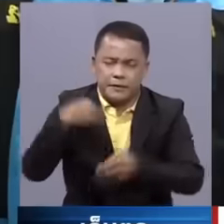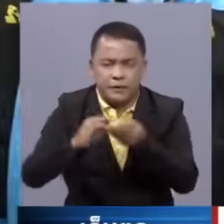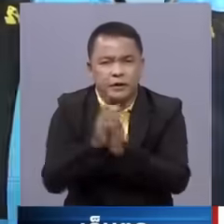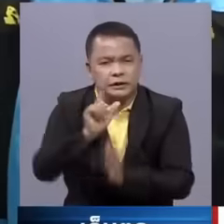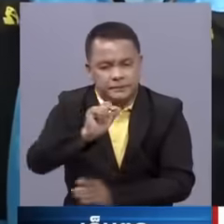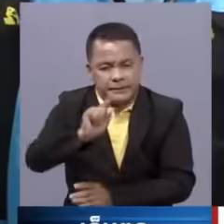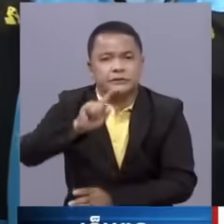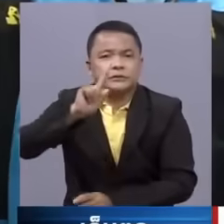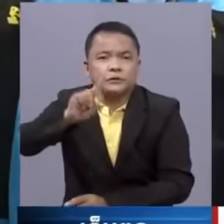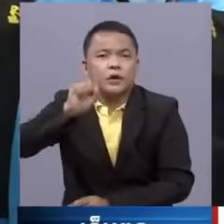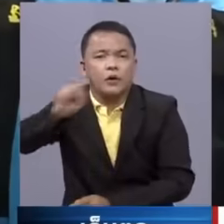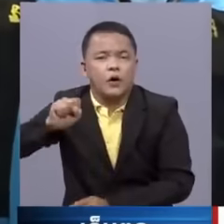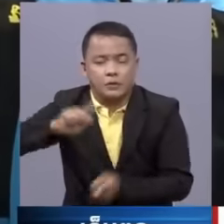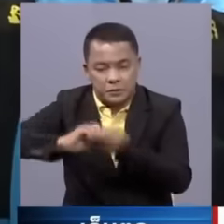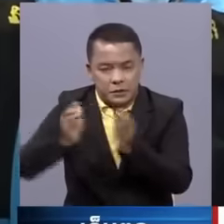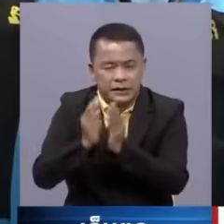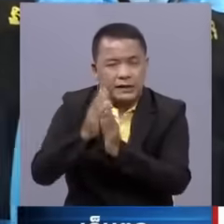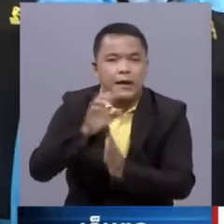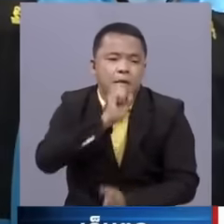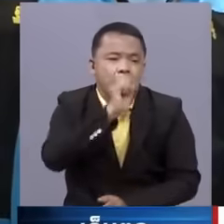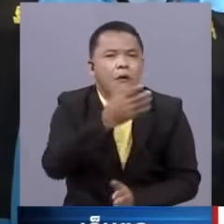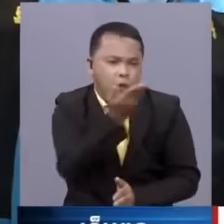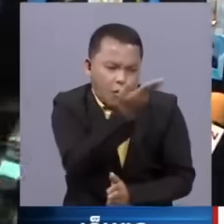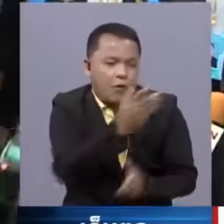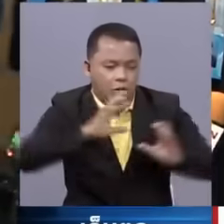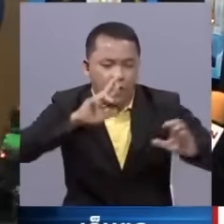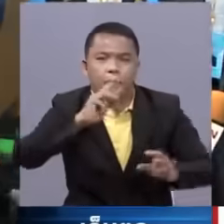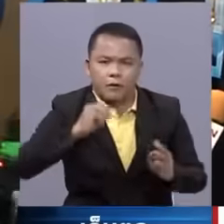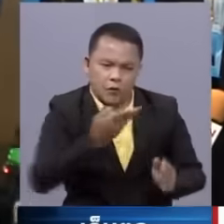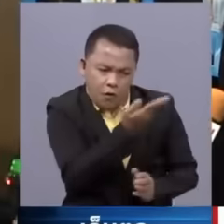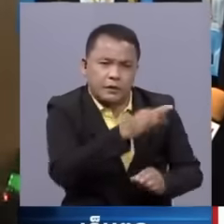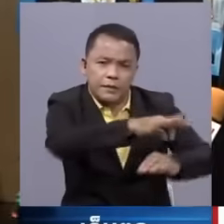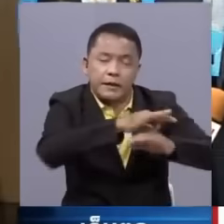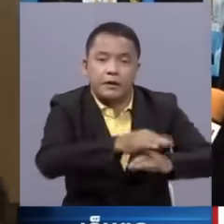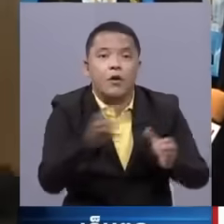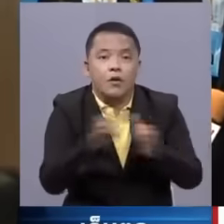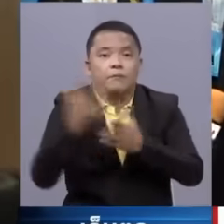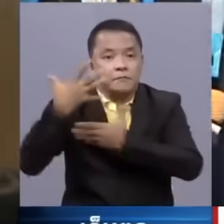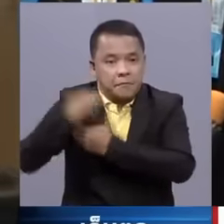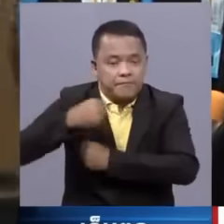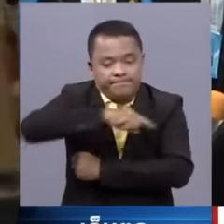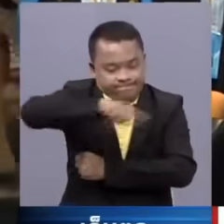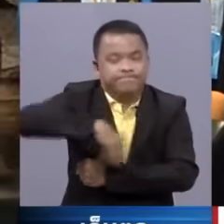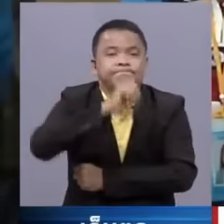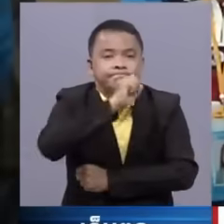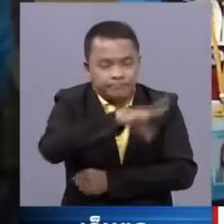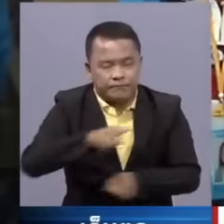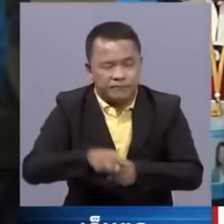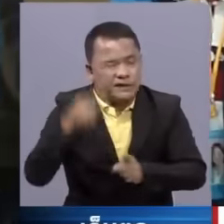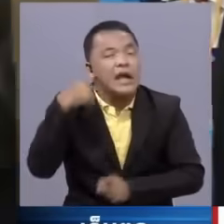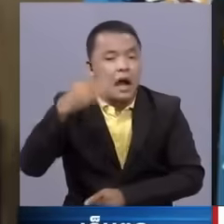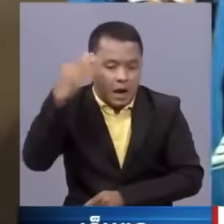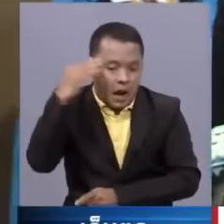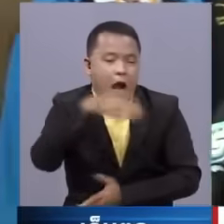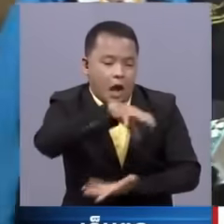เลข 21ส.สเนี่ยน่าจะเป็นตัวเลขที่นำไปอ้างเพื่อขอโควต้ารัฐมนตรีมากกว่าแกนนำประชาธิปัตย์ท่านนี้ยังบอกด้วยว่าได้